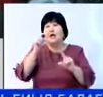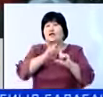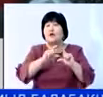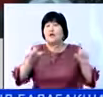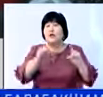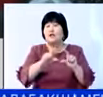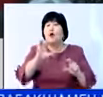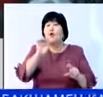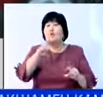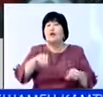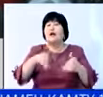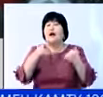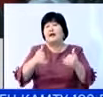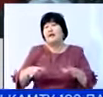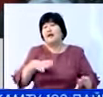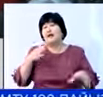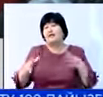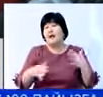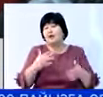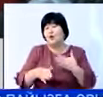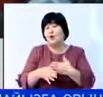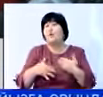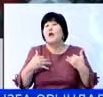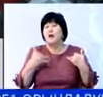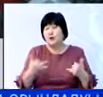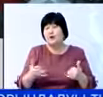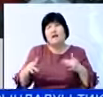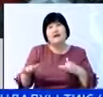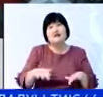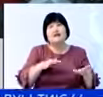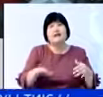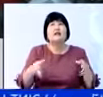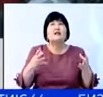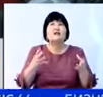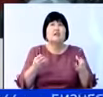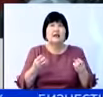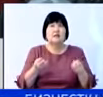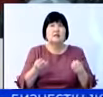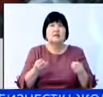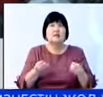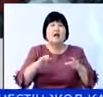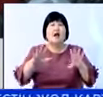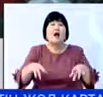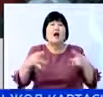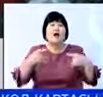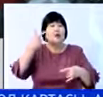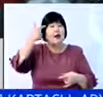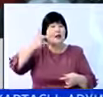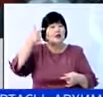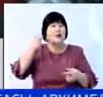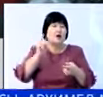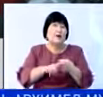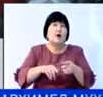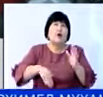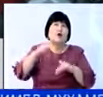мектептерде ұбт-ға арнайы дайындық көмек көрсету іс-шаралары және де компьютерлік сауаттылыққа байланысты